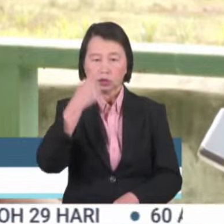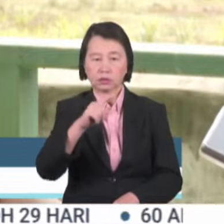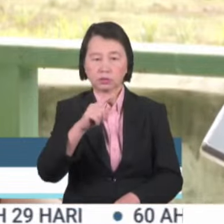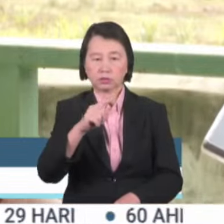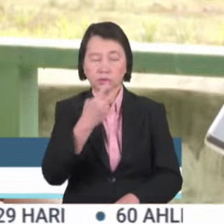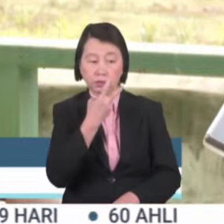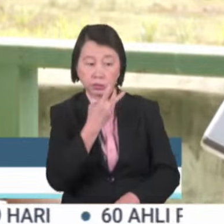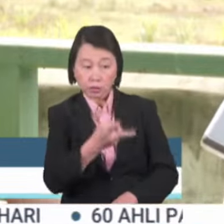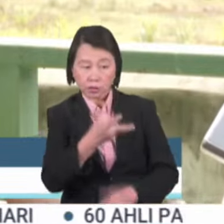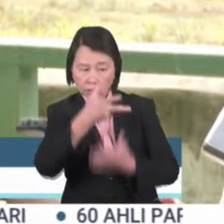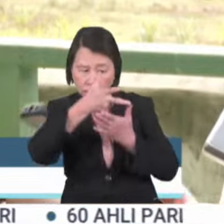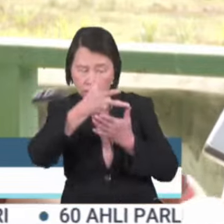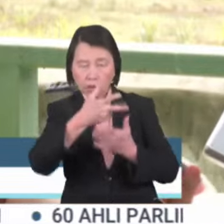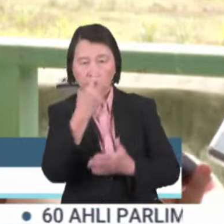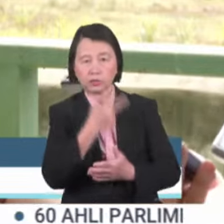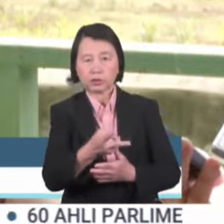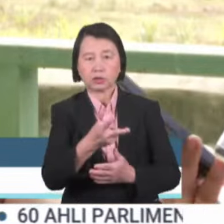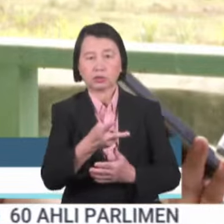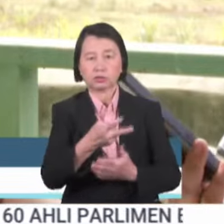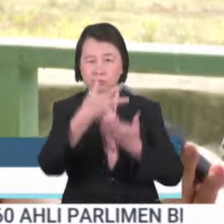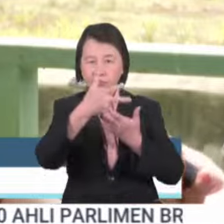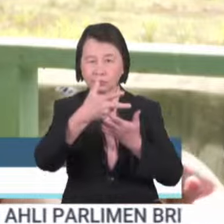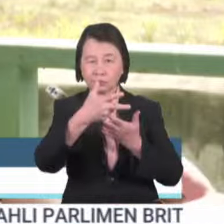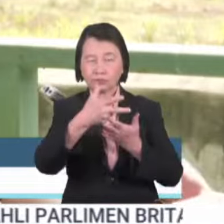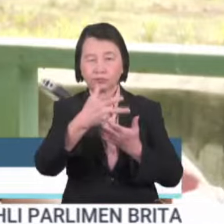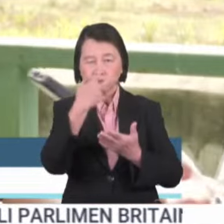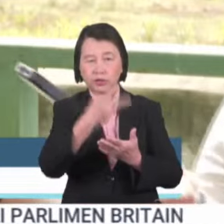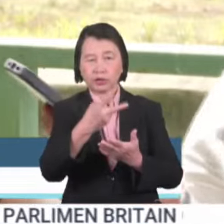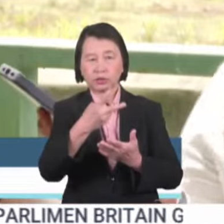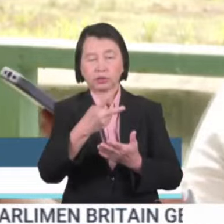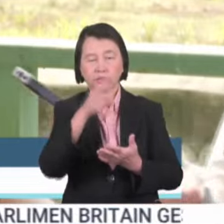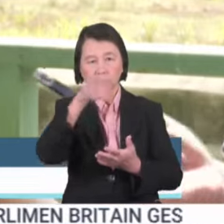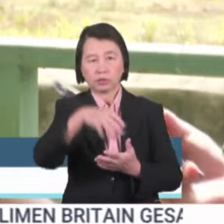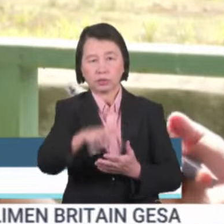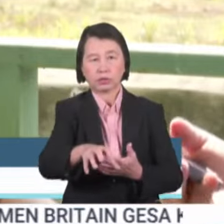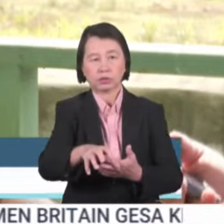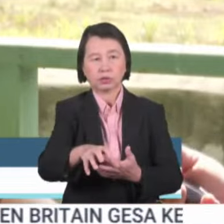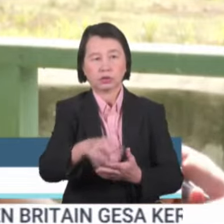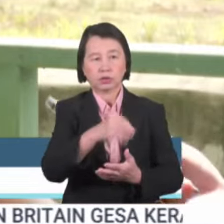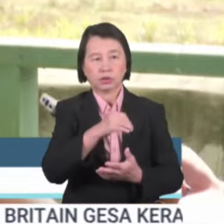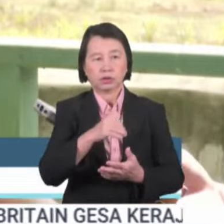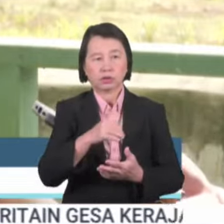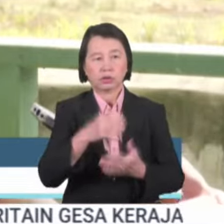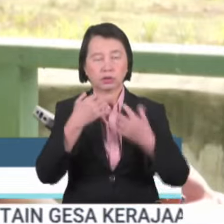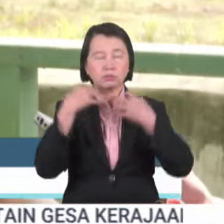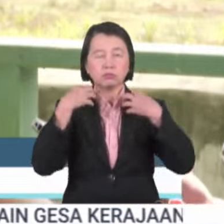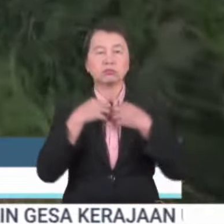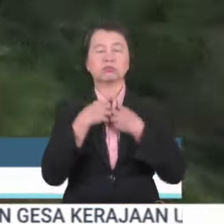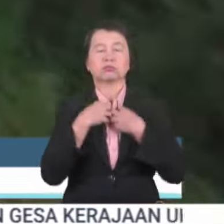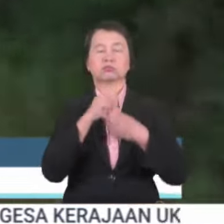melihat pergerakan gajah di mana mereka membuat collaring lah, pasang collar dan juga camera trap.